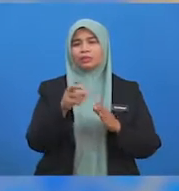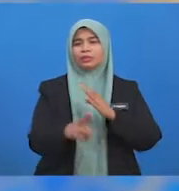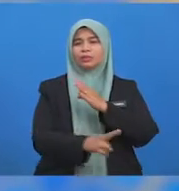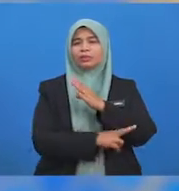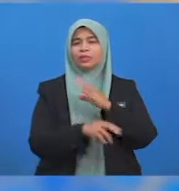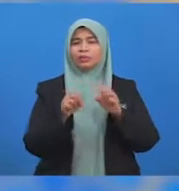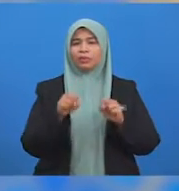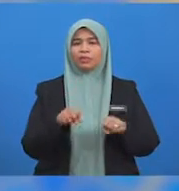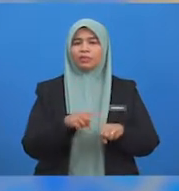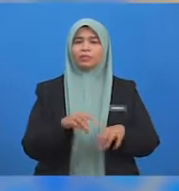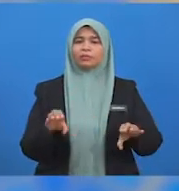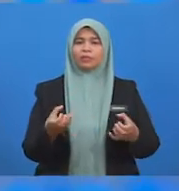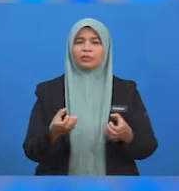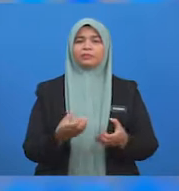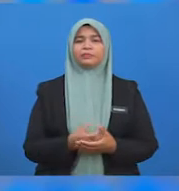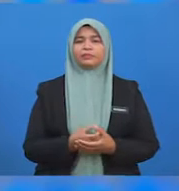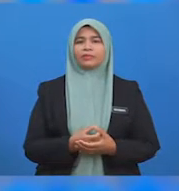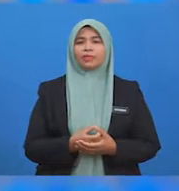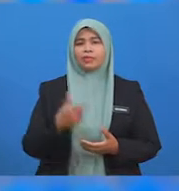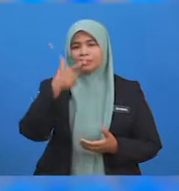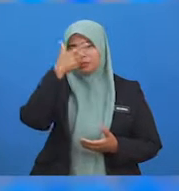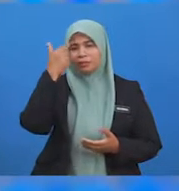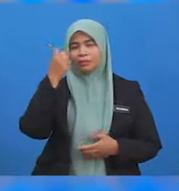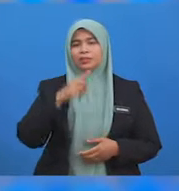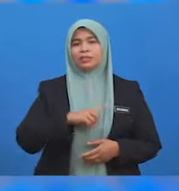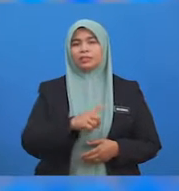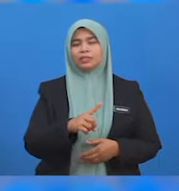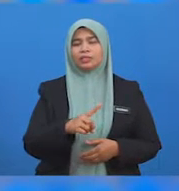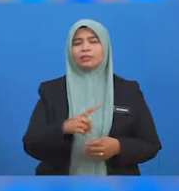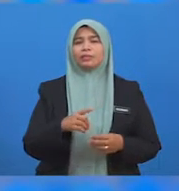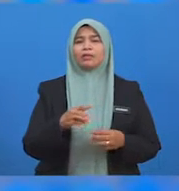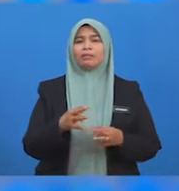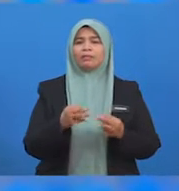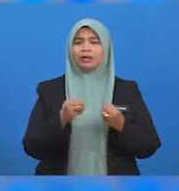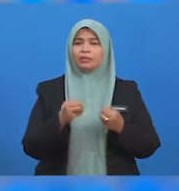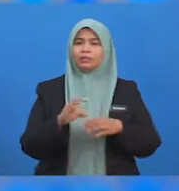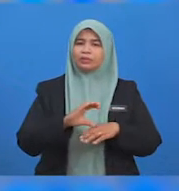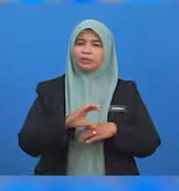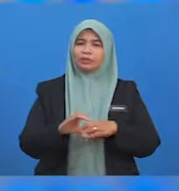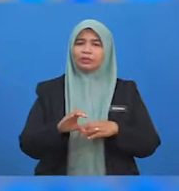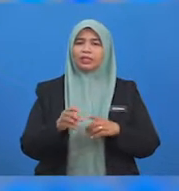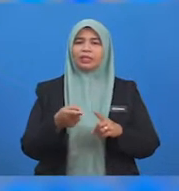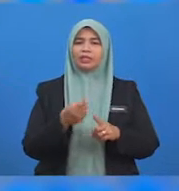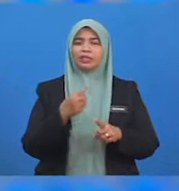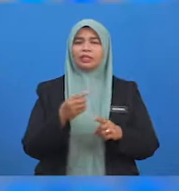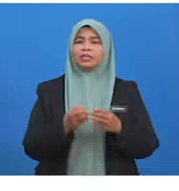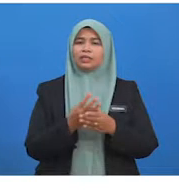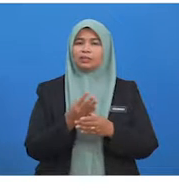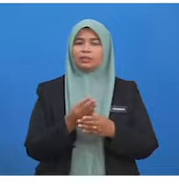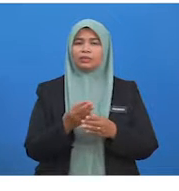nak mengelakkan timbul ketidakadilan dalam hukuman yang dijalankan. Secara